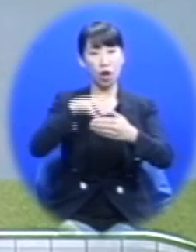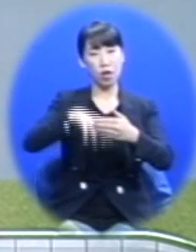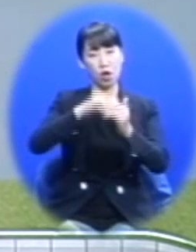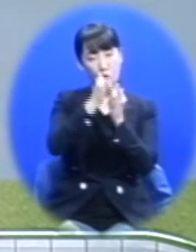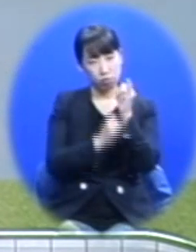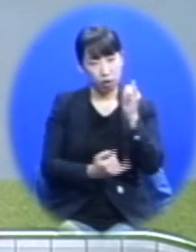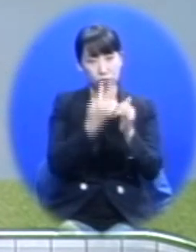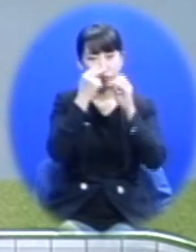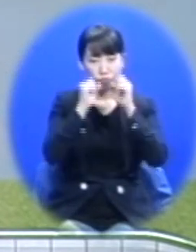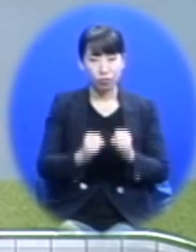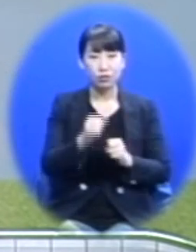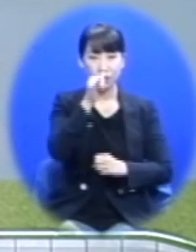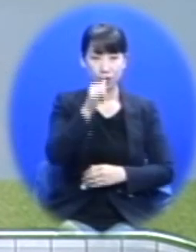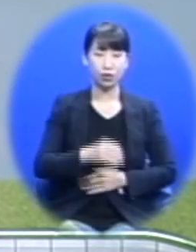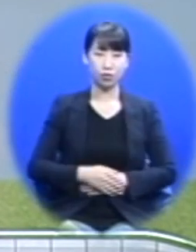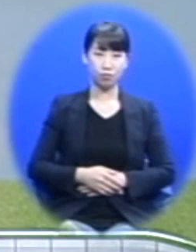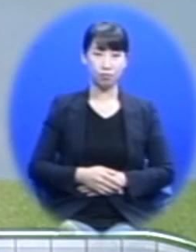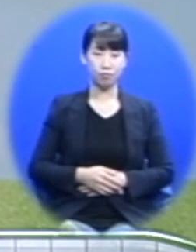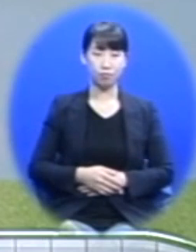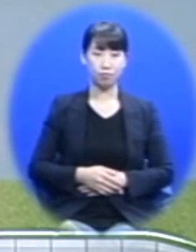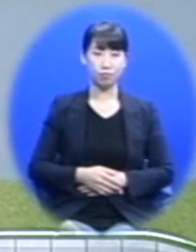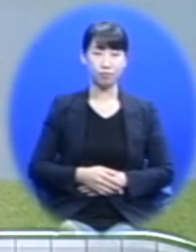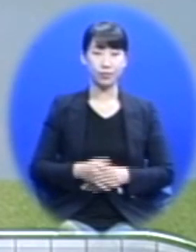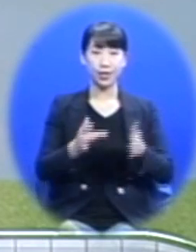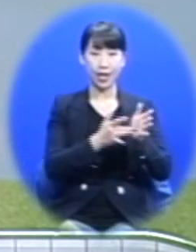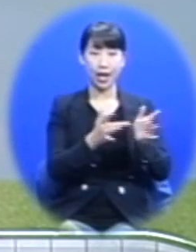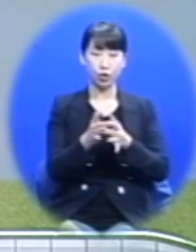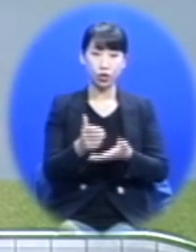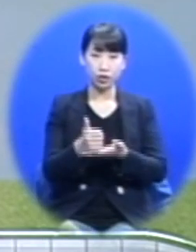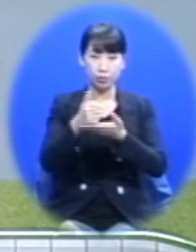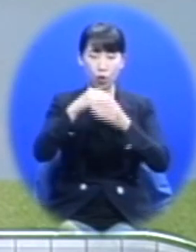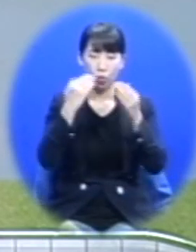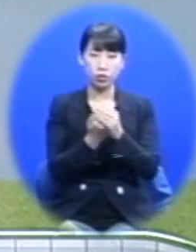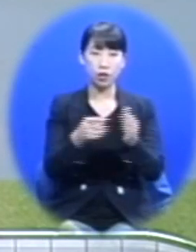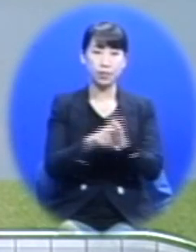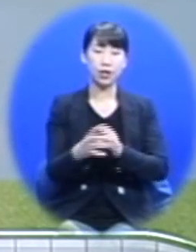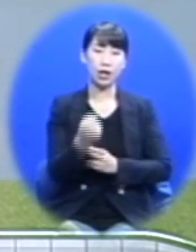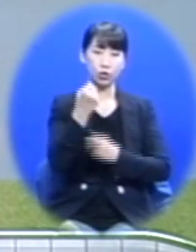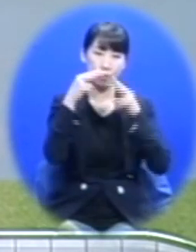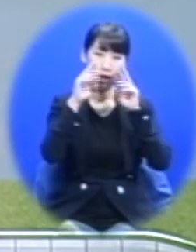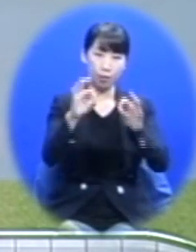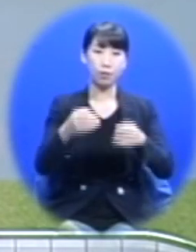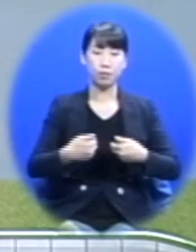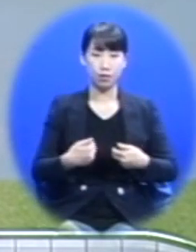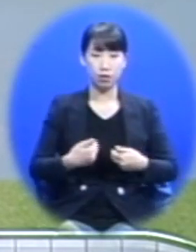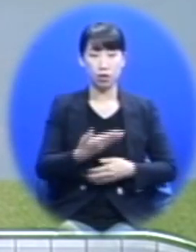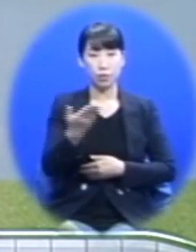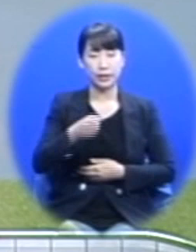있다니까요. 그 예수님을 여러분이 온전한 믿음으로 바라보아야 됩니다. 여러분이 진짜 믿을